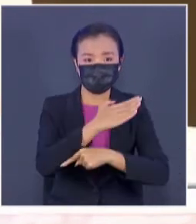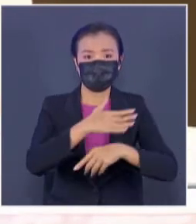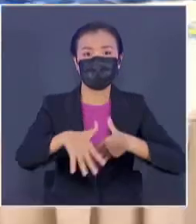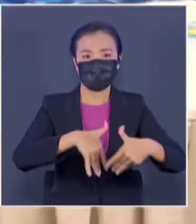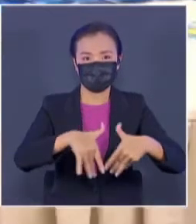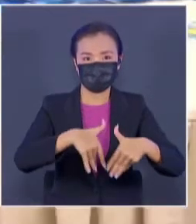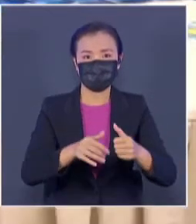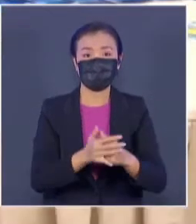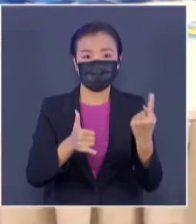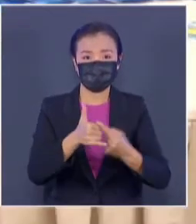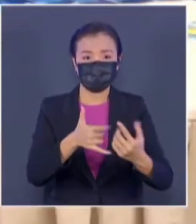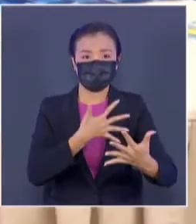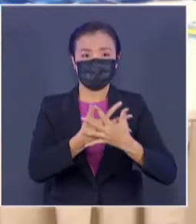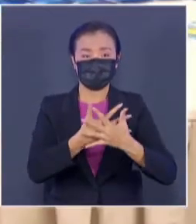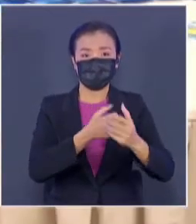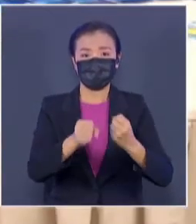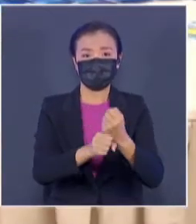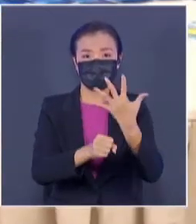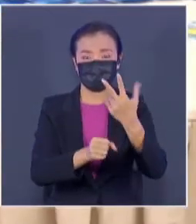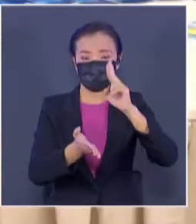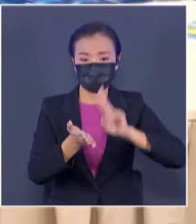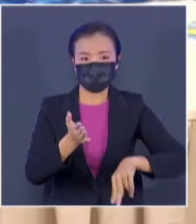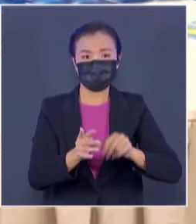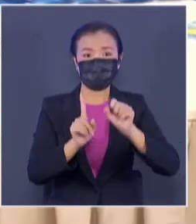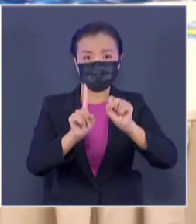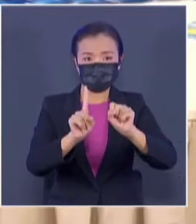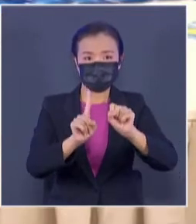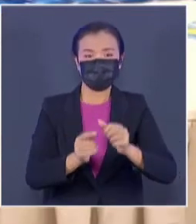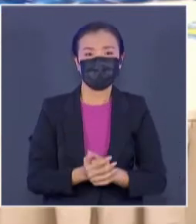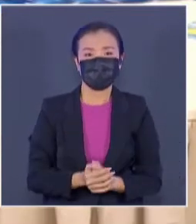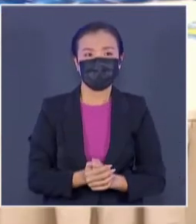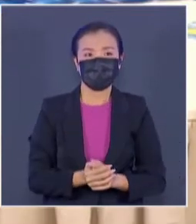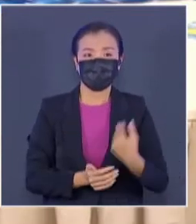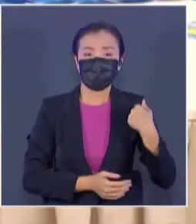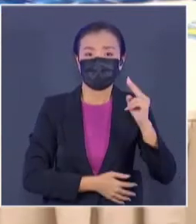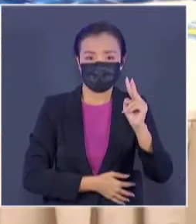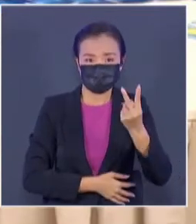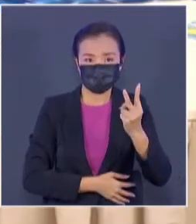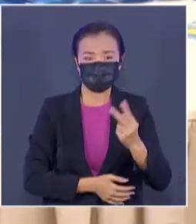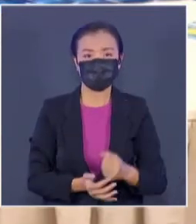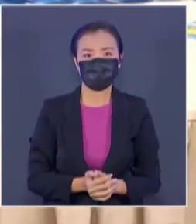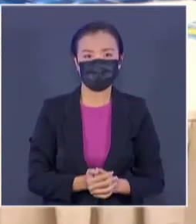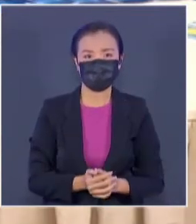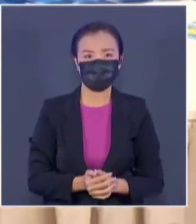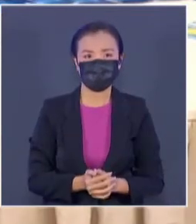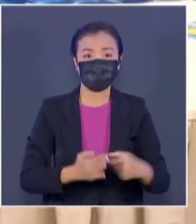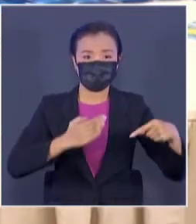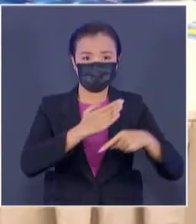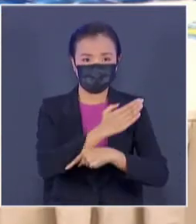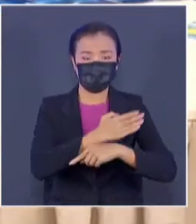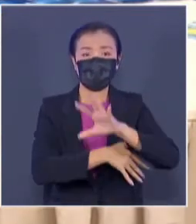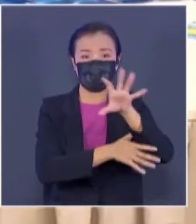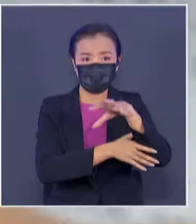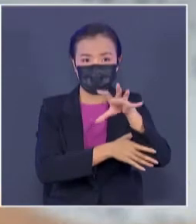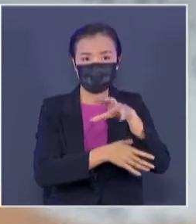นมีโทษจำคุกไม่เกิน5ปีหรือว่าปรับไม่เกิน 100,000 บาทหรือทั้งจำทั้งปรับร่วมกันโดยทุจริตหลอกลว